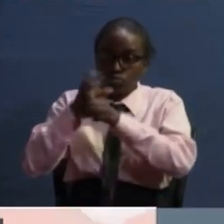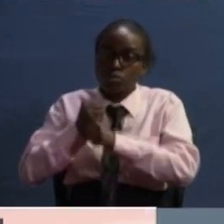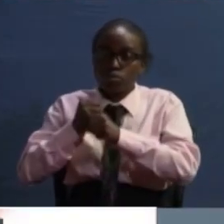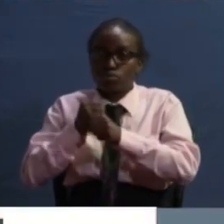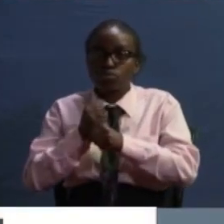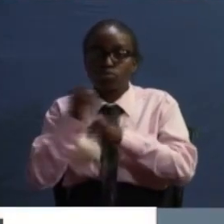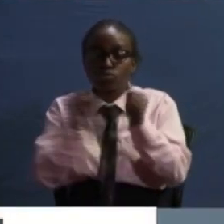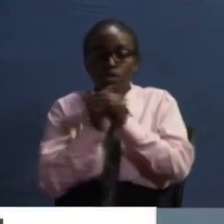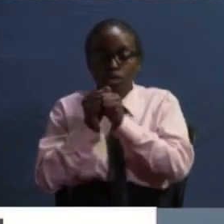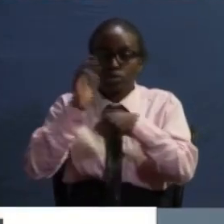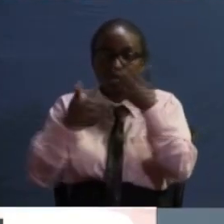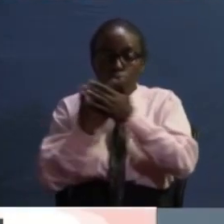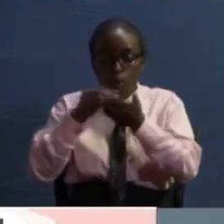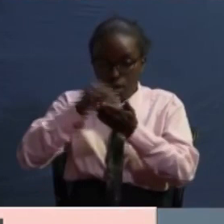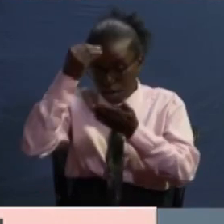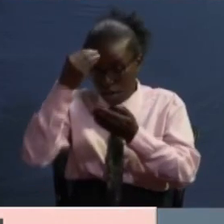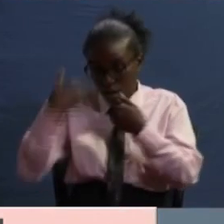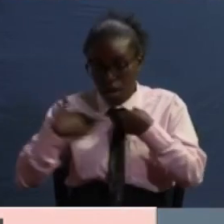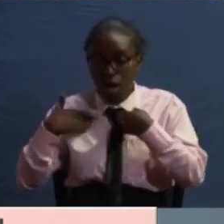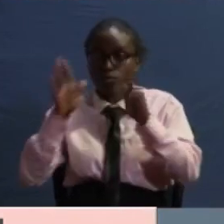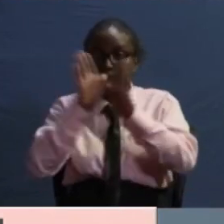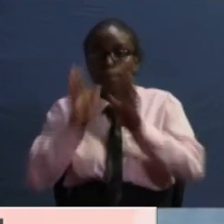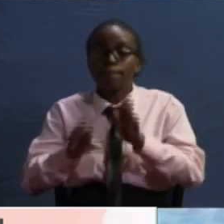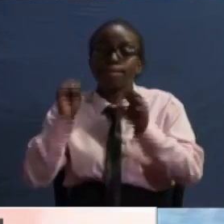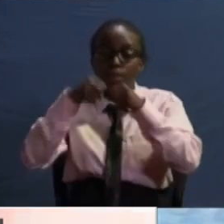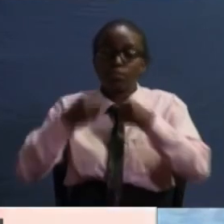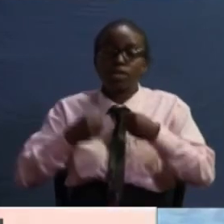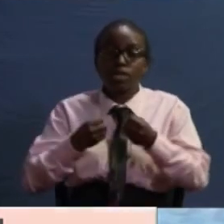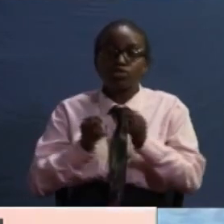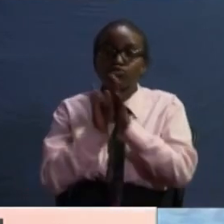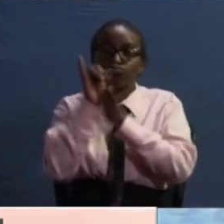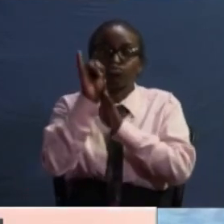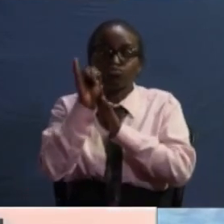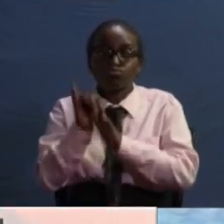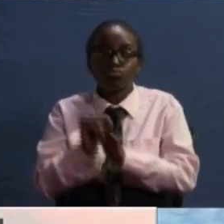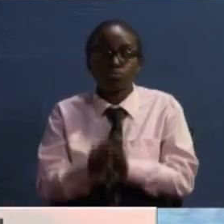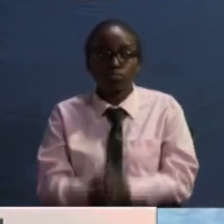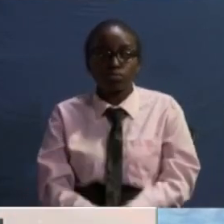wasomi wa jinsi ya kuwezesha wanawake kiuchumi.